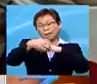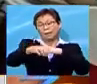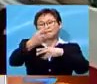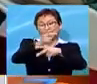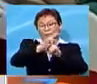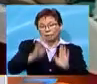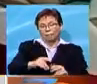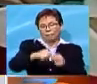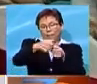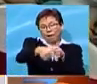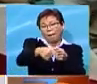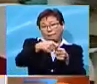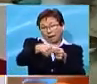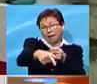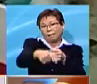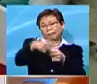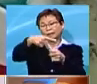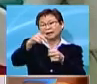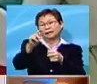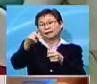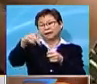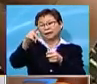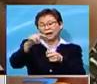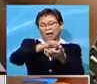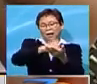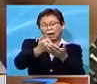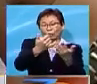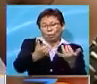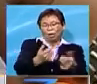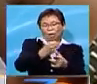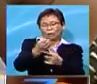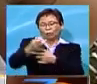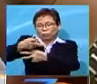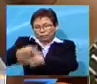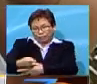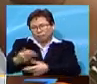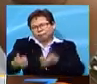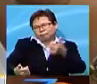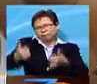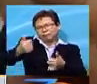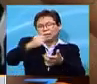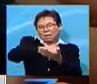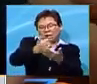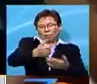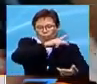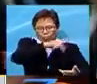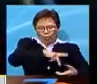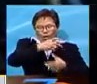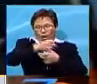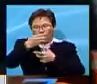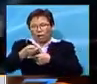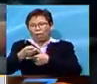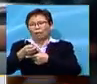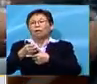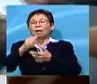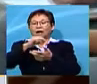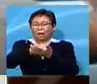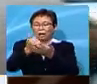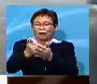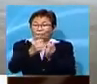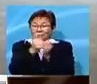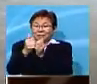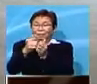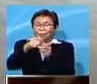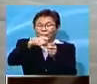Peminjam boleh membuat bayaran balik menerusi akaun semasa maupun simpanan sama ada akaun persendirian atau bersama.